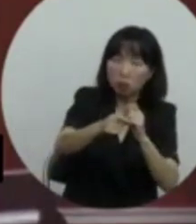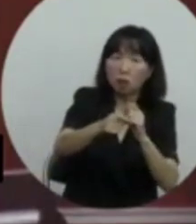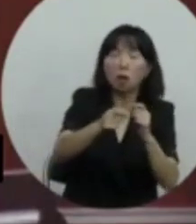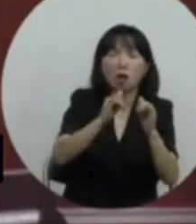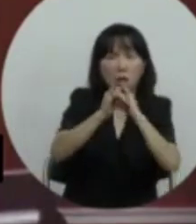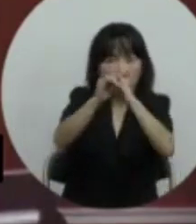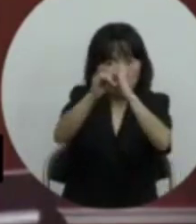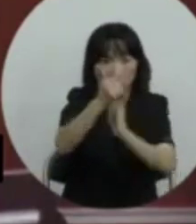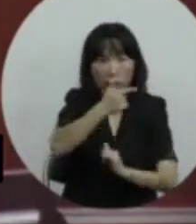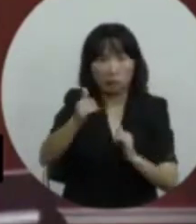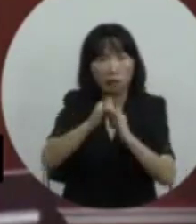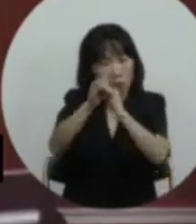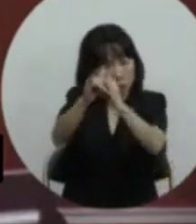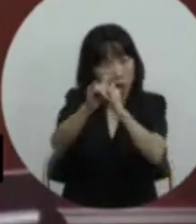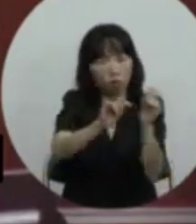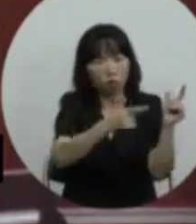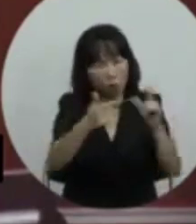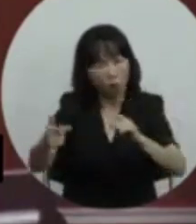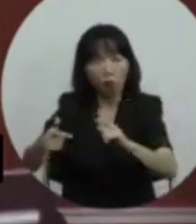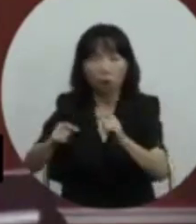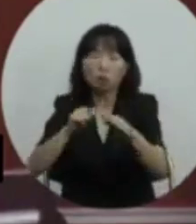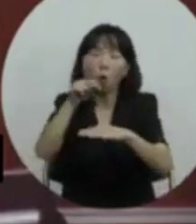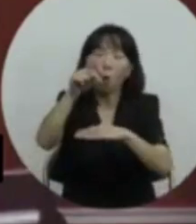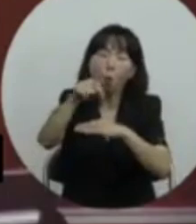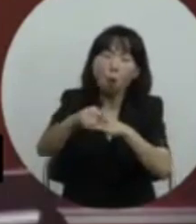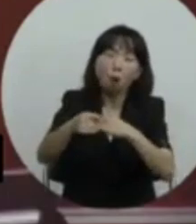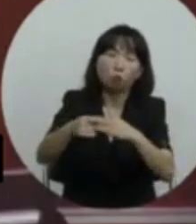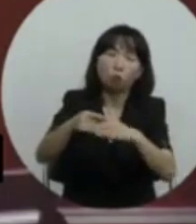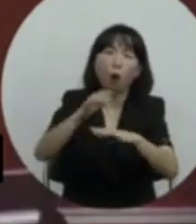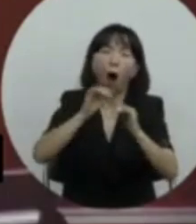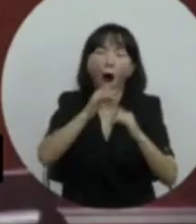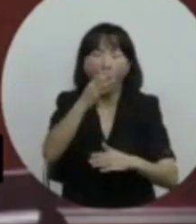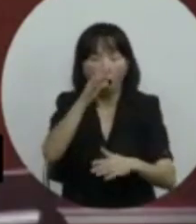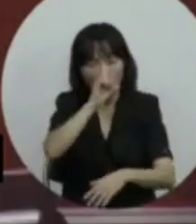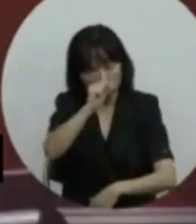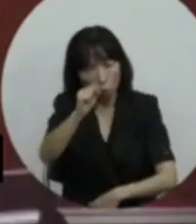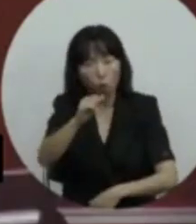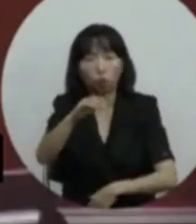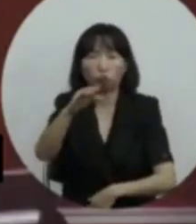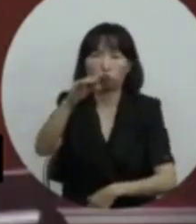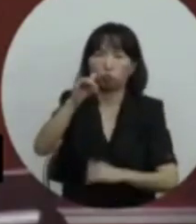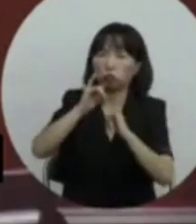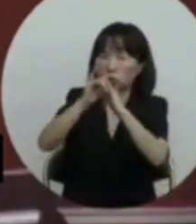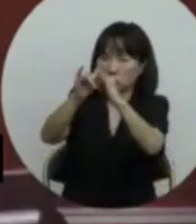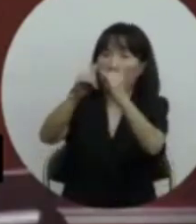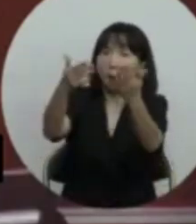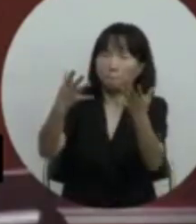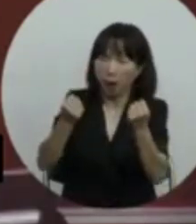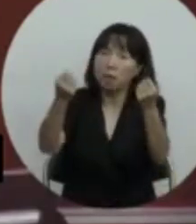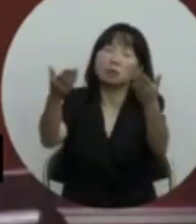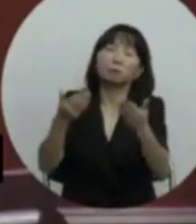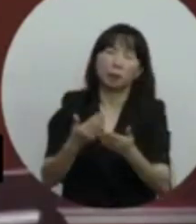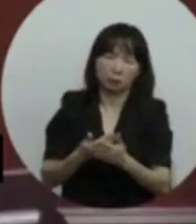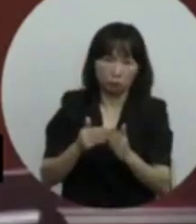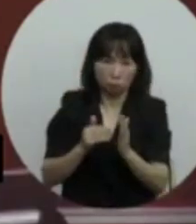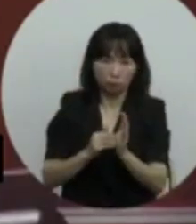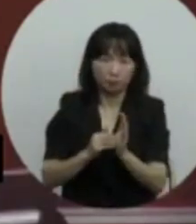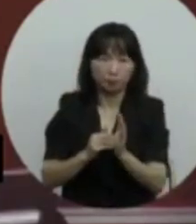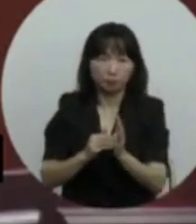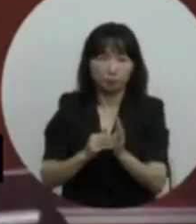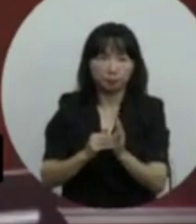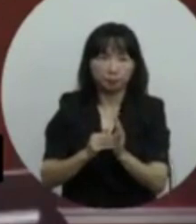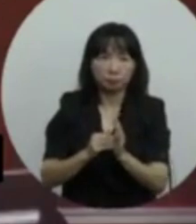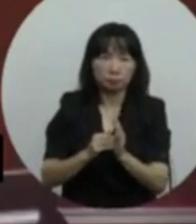등 외부 기관으로부터 우수한 평가와 수상을 하게 되는 영예를 얻었습니다. 그